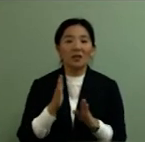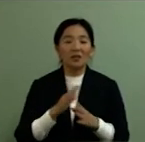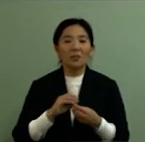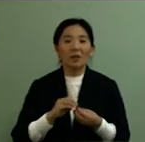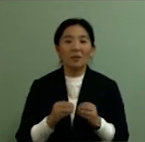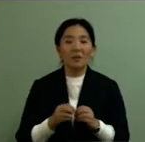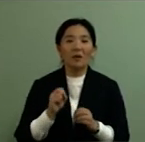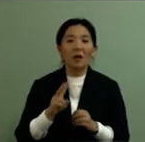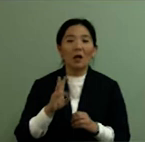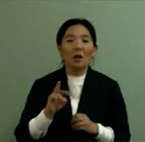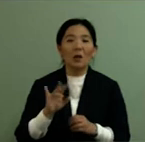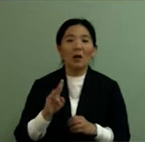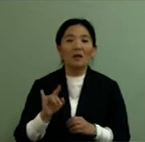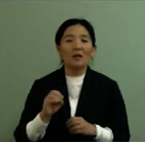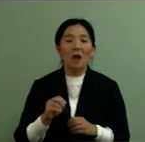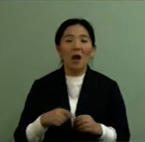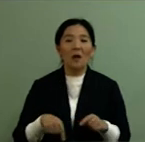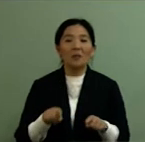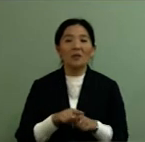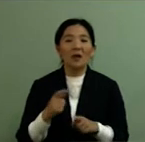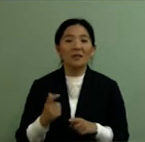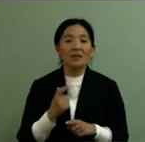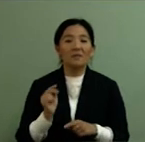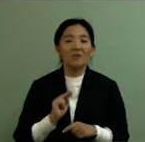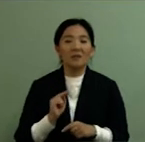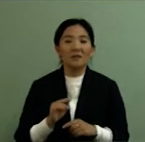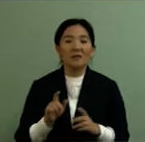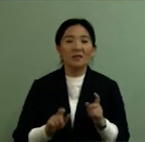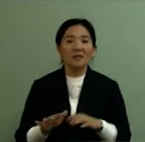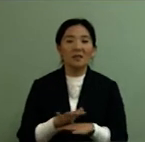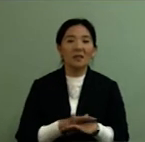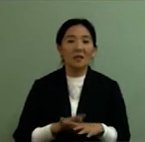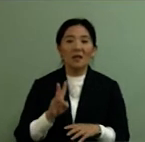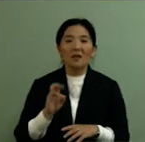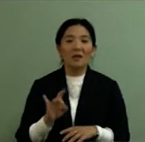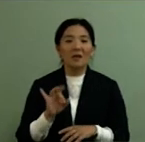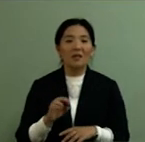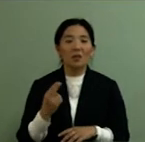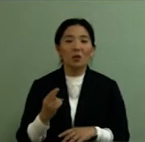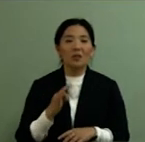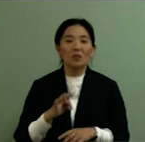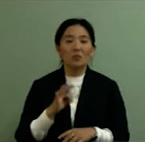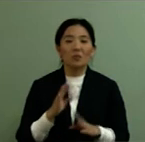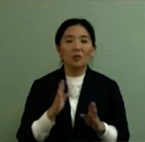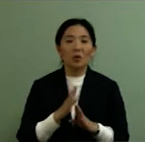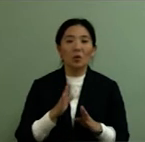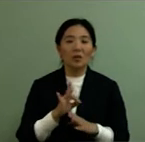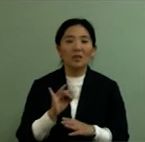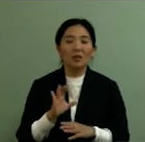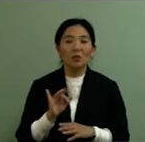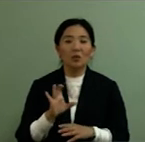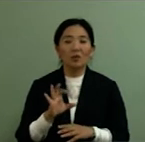как локальные, обуславливаются хозяйственной деятельностью населения, нерациональным использованием природных